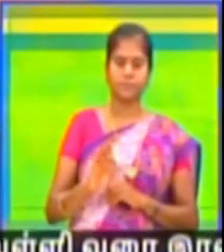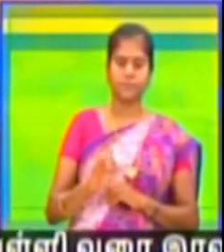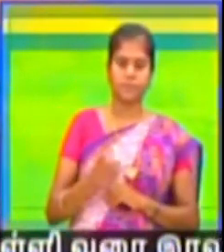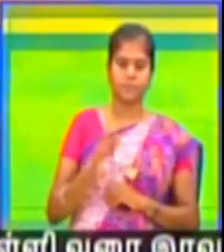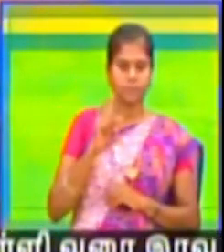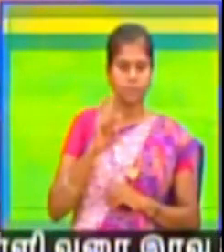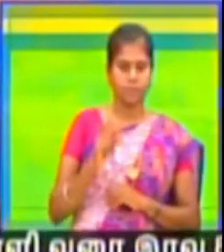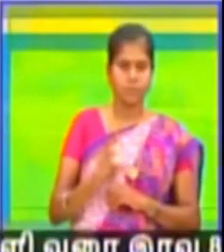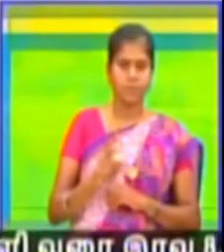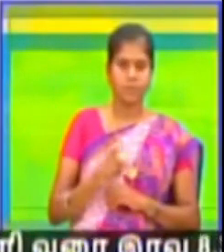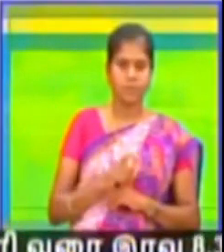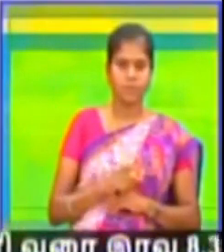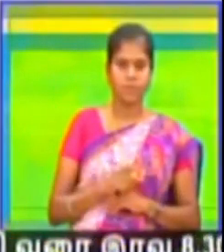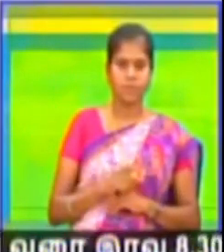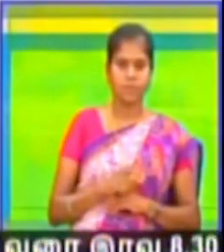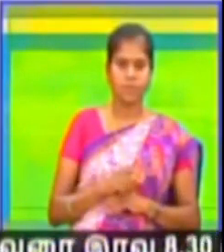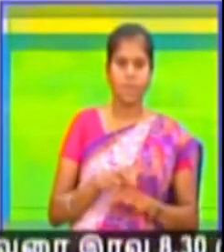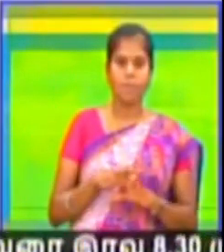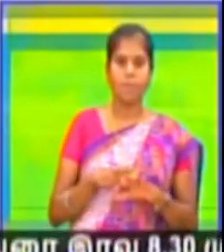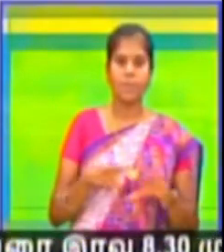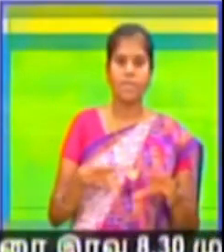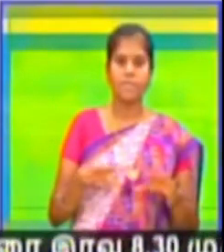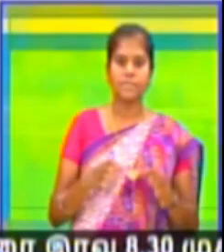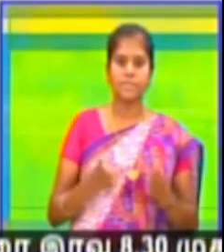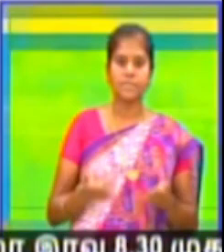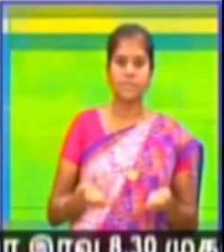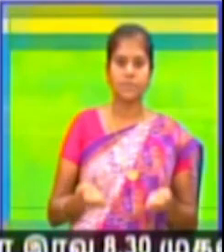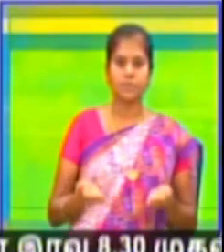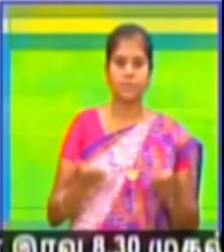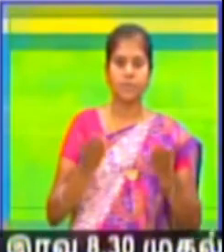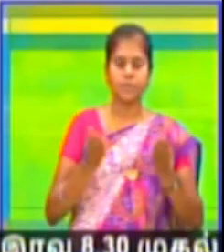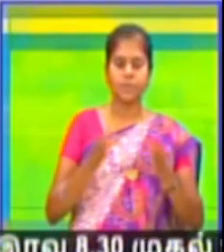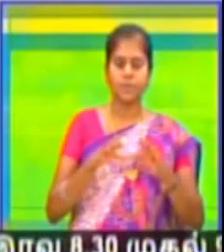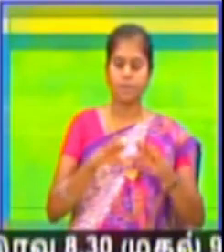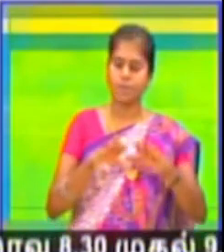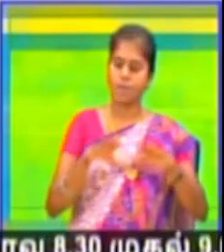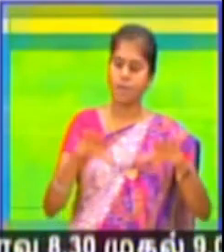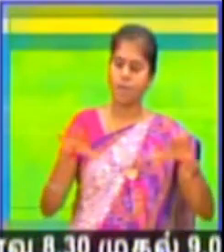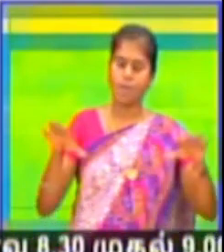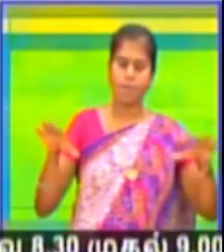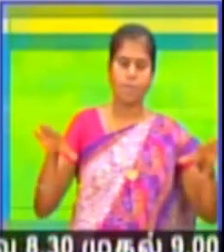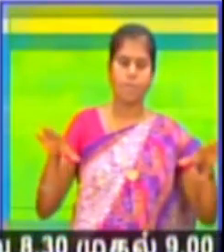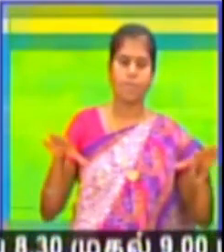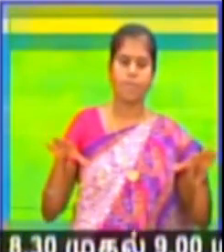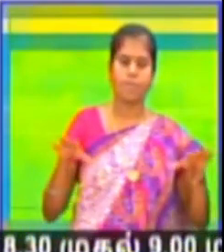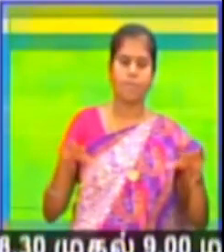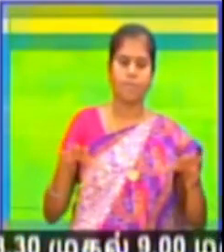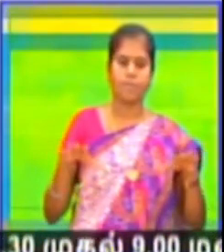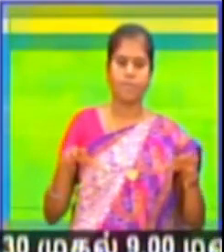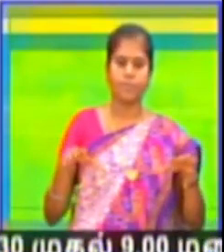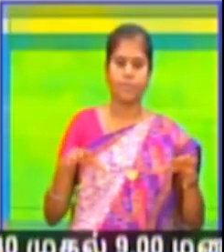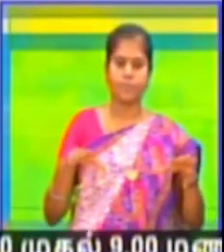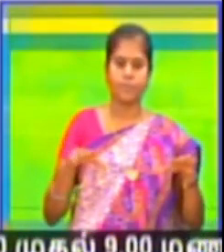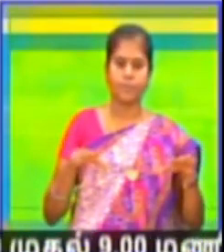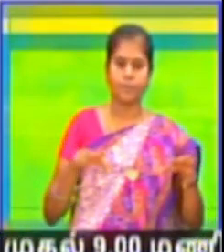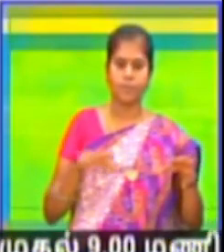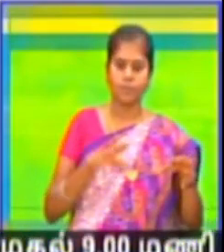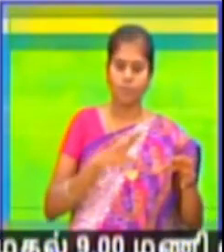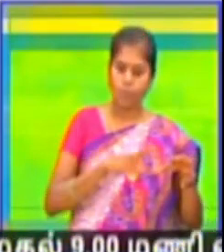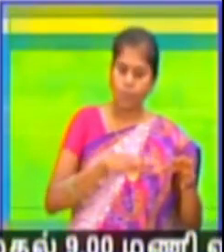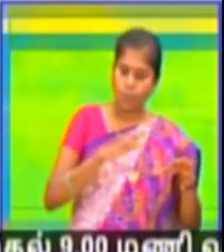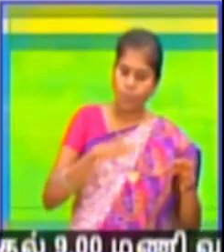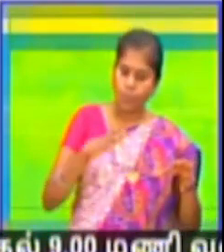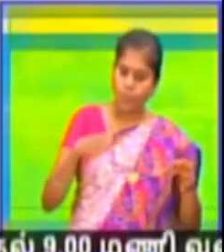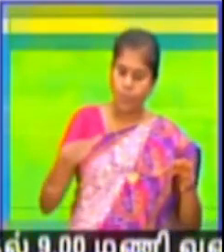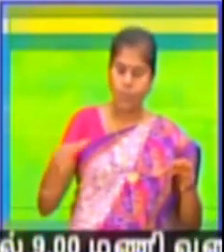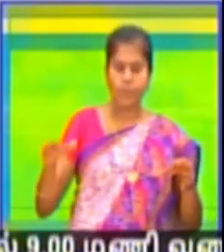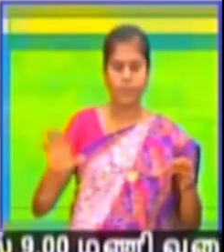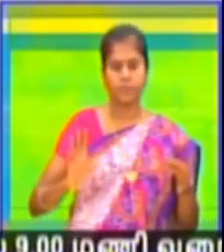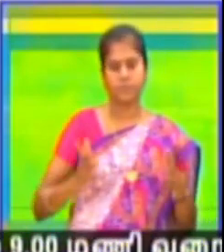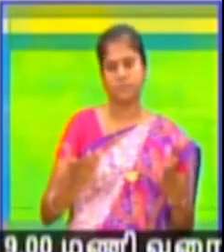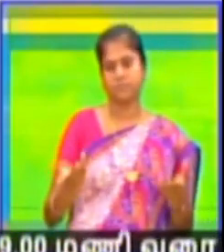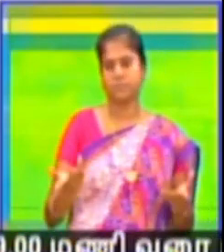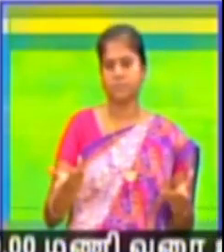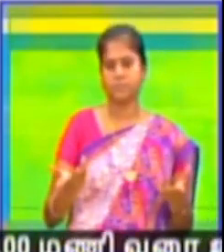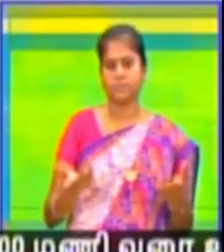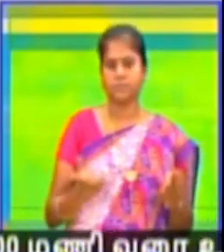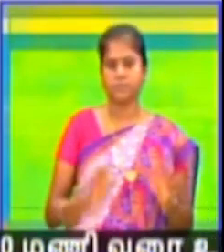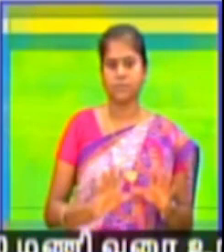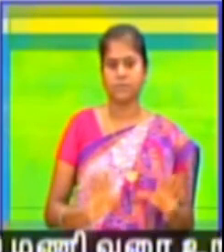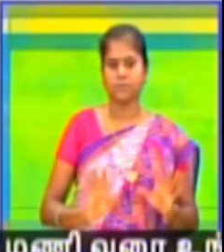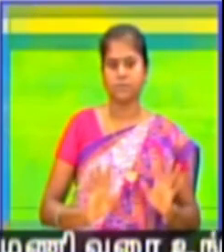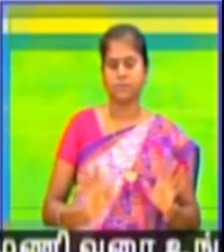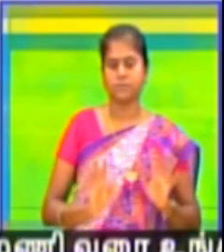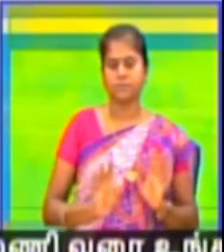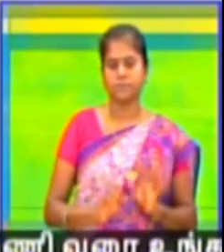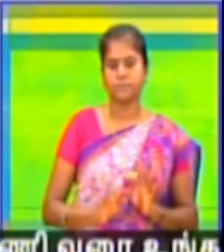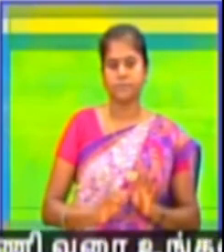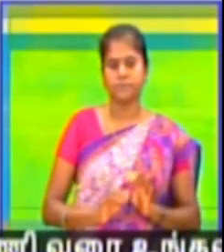அப்பலேஷியன் உயர்நிலம். இது அப்பலேஷியன் உயர்நிலம் தொடர்ச்சியானது அல்ல. ராக்கி மலை பார்த்தோம், அது தொடர்ச்சியாக